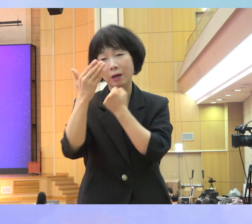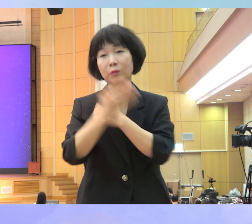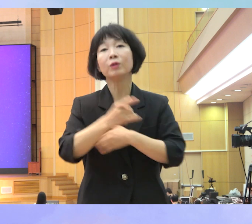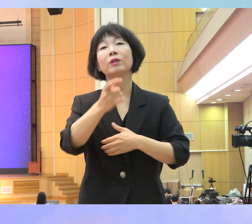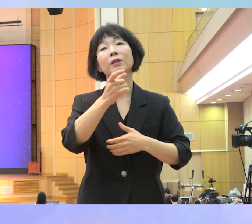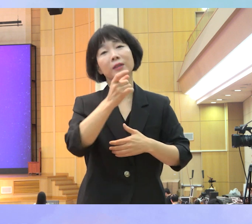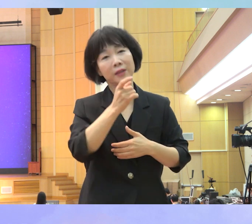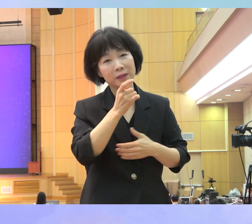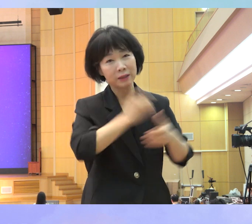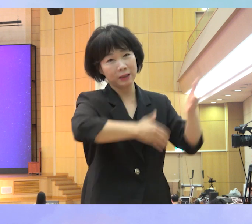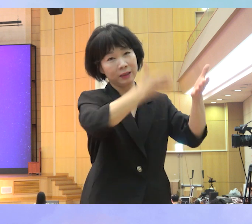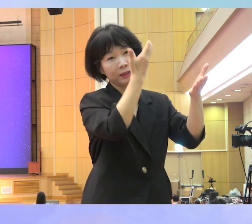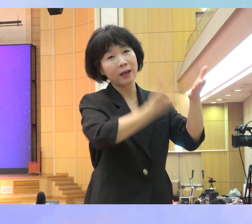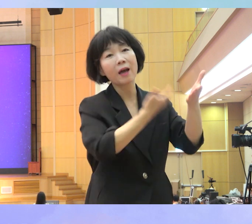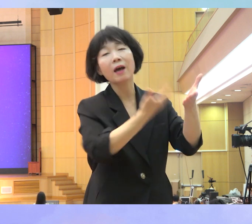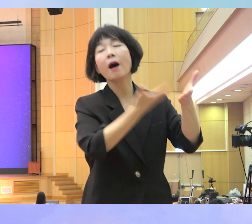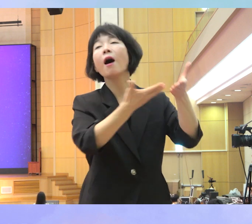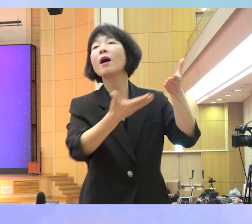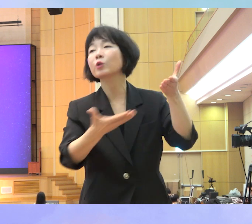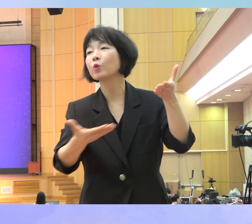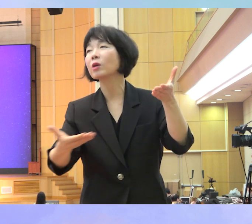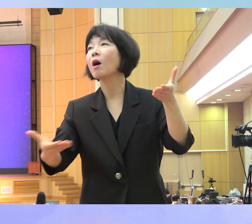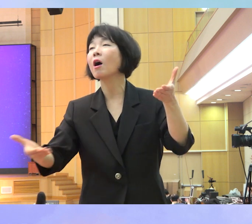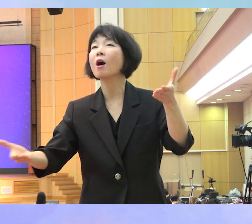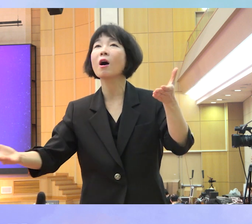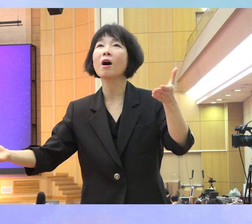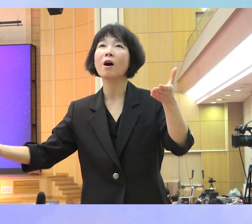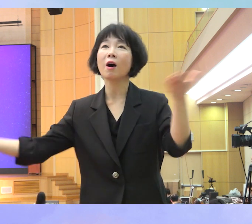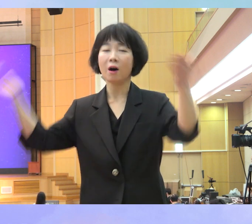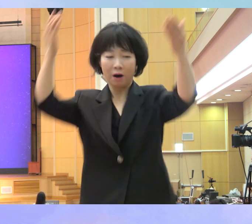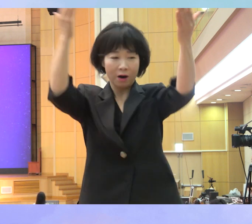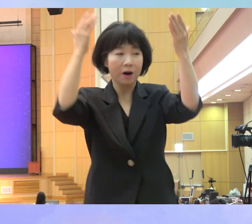은혜의 강물 흐르게